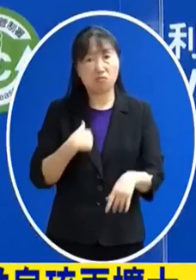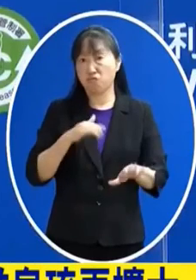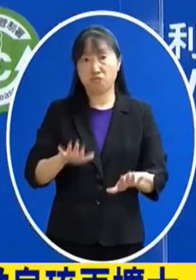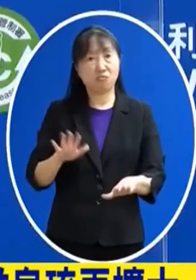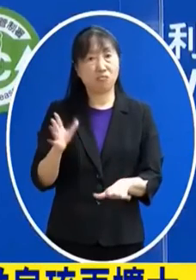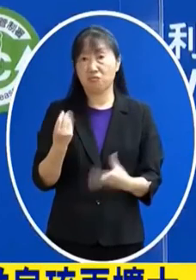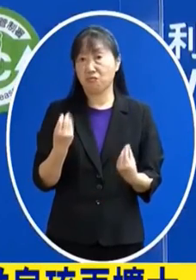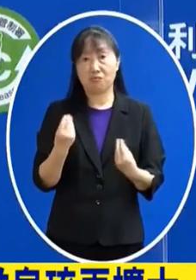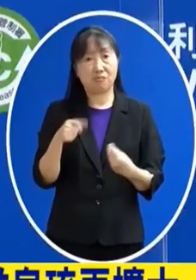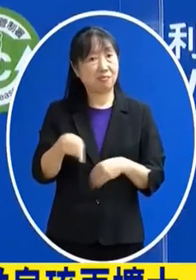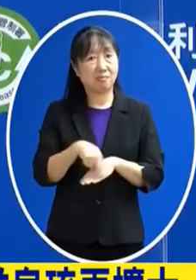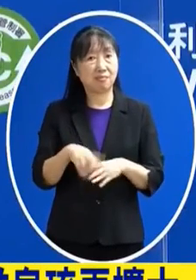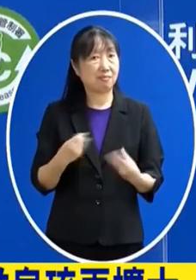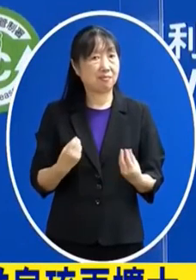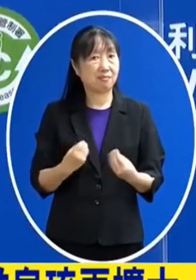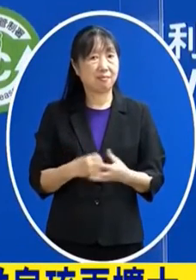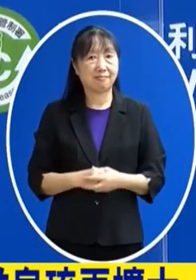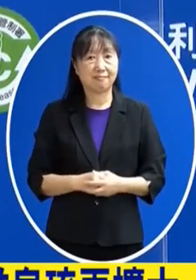没有。